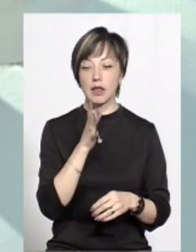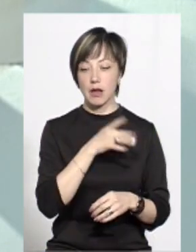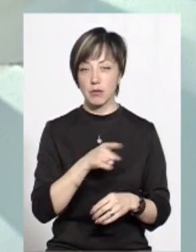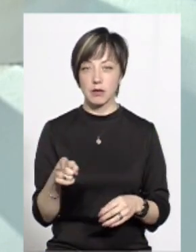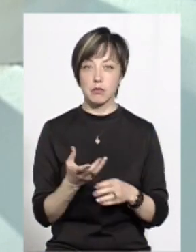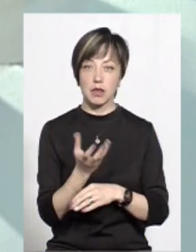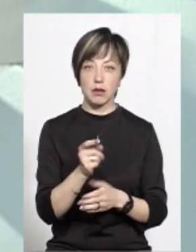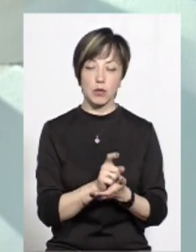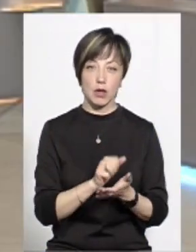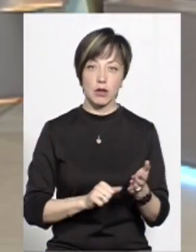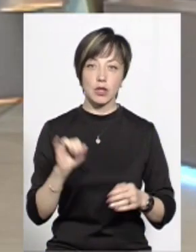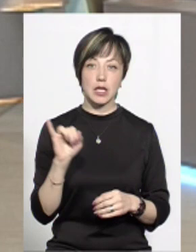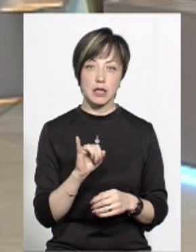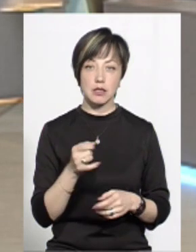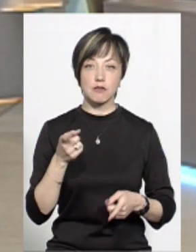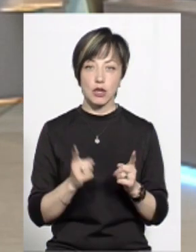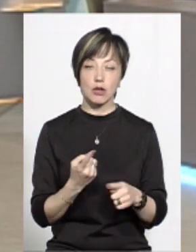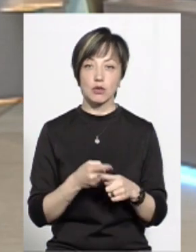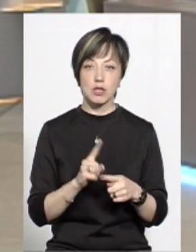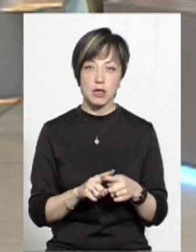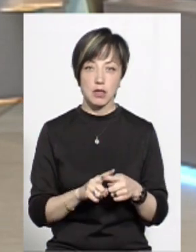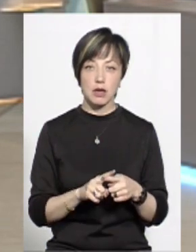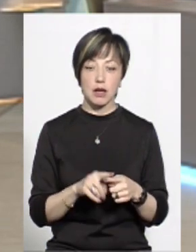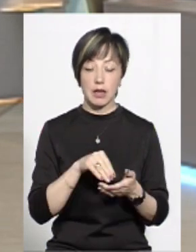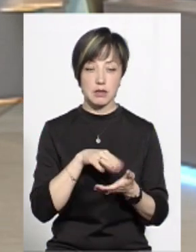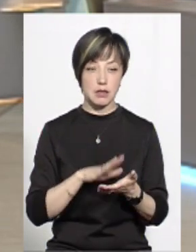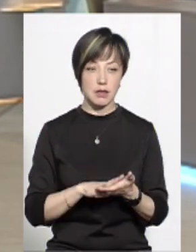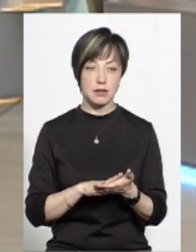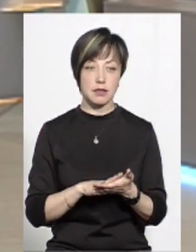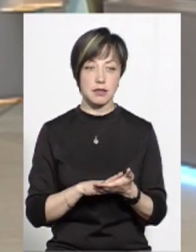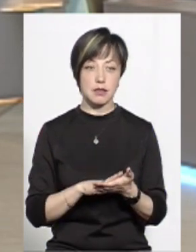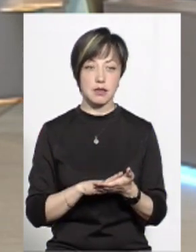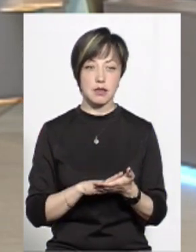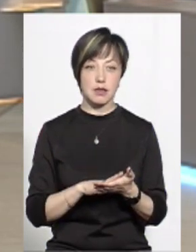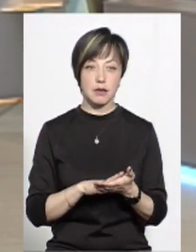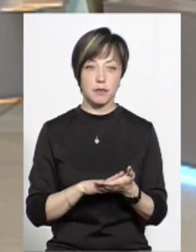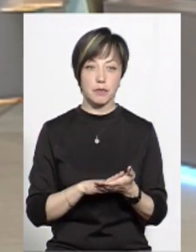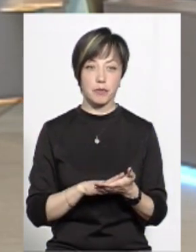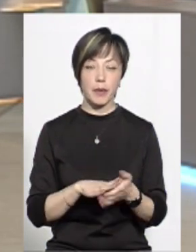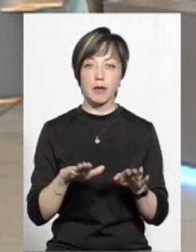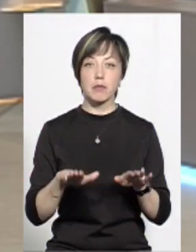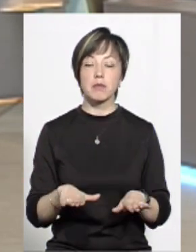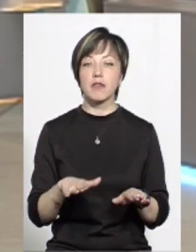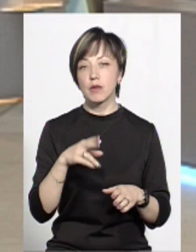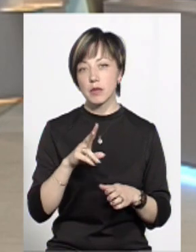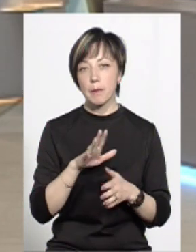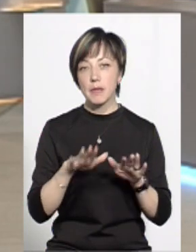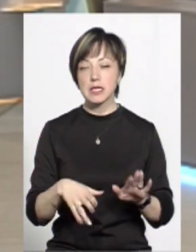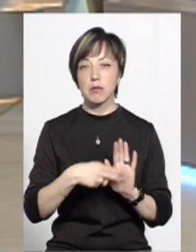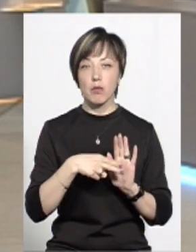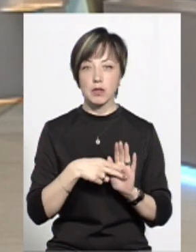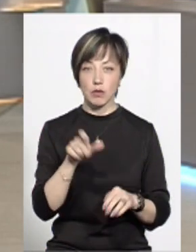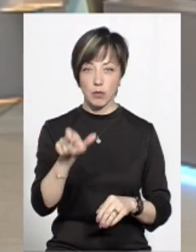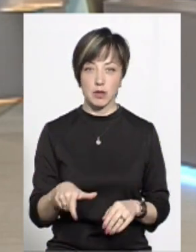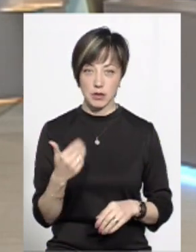податок. І, звичайно, це податкова реєстрація, тобто місце проживання громадянина, місце